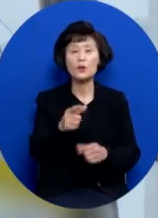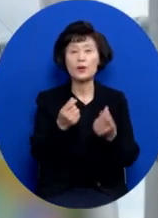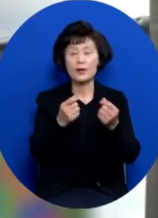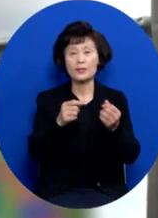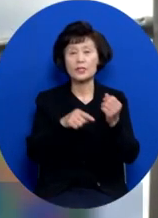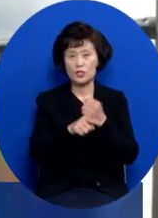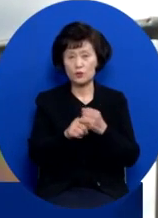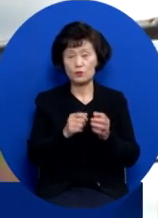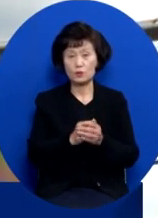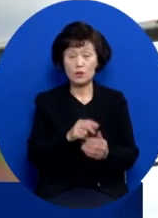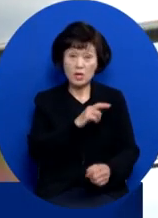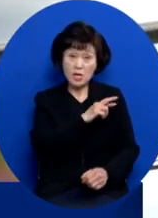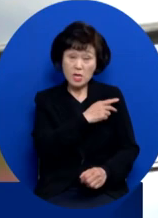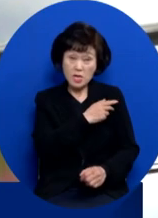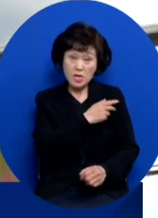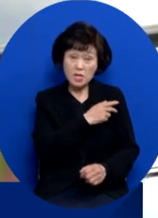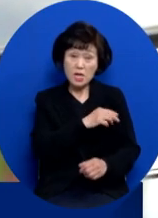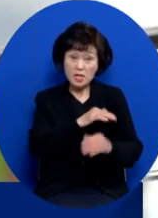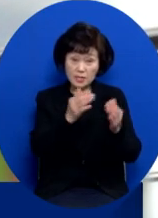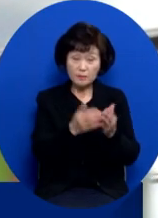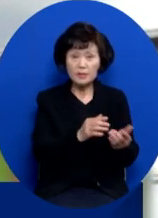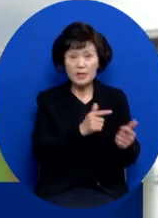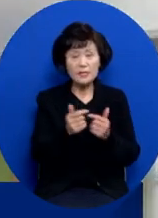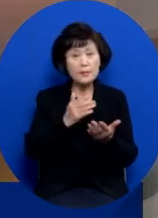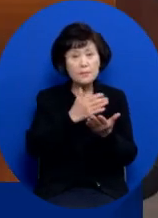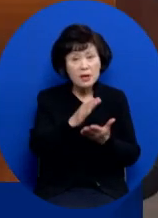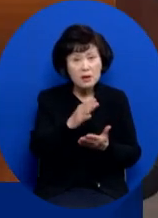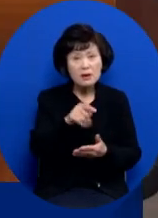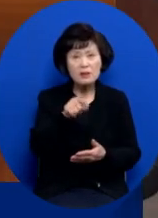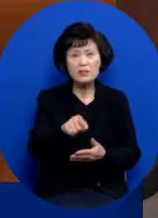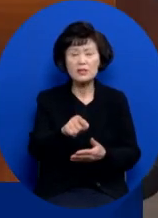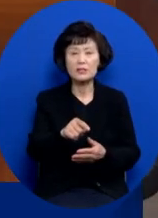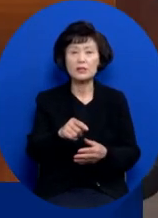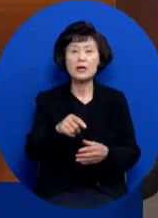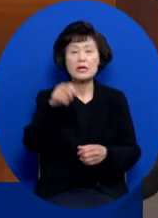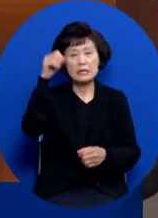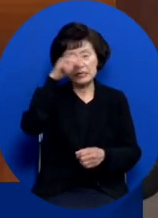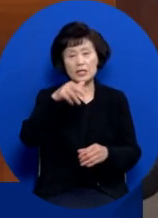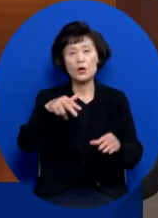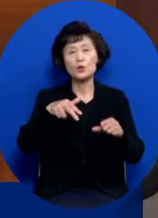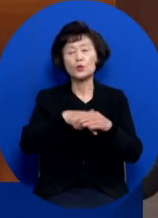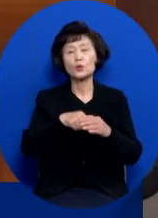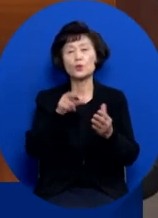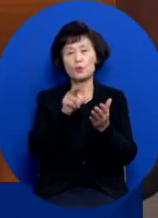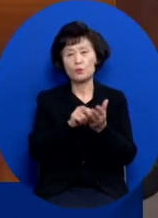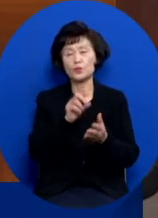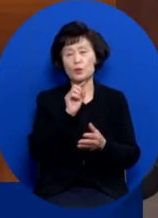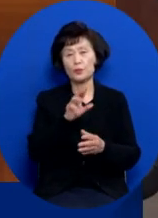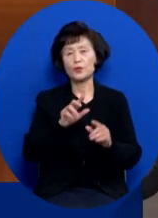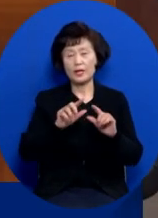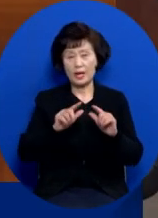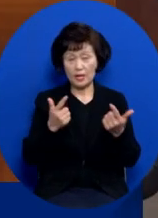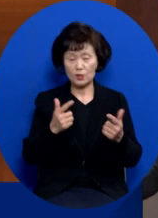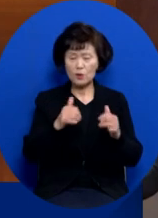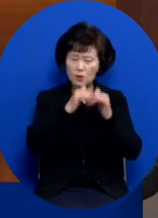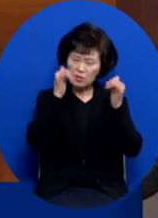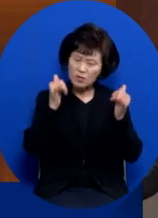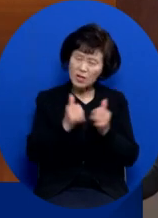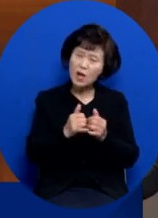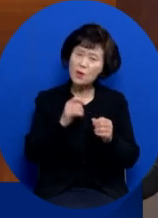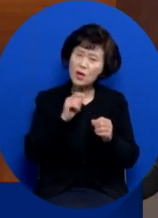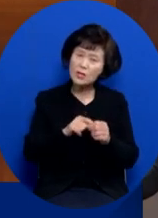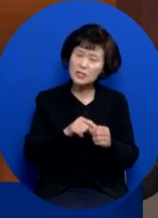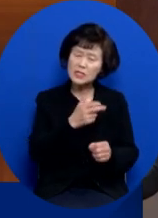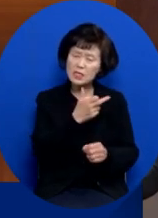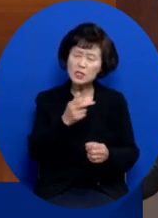이단 집단들의 퇴출은 단순한 종교의 문제가 아니라 그걸 넘어서서 사회적인 문제라고